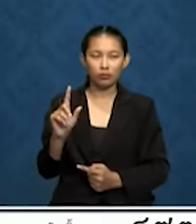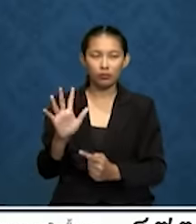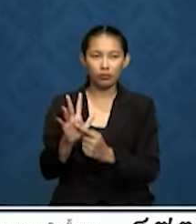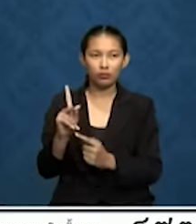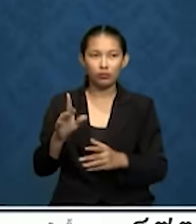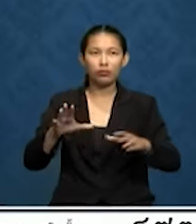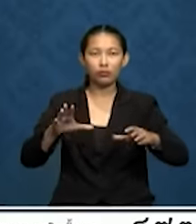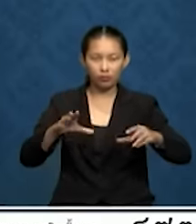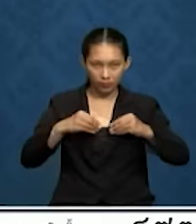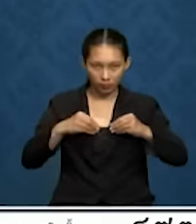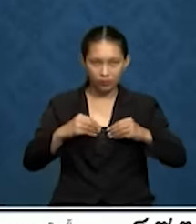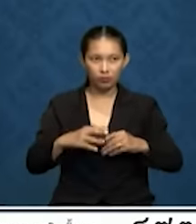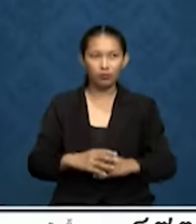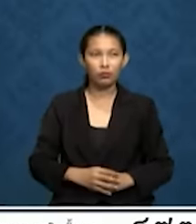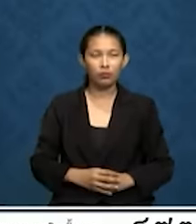ชอบครับ